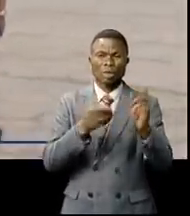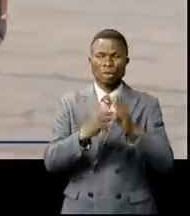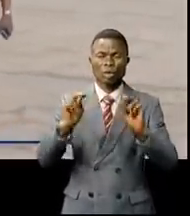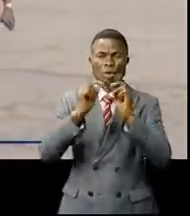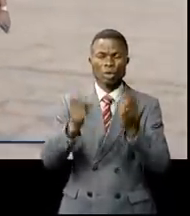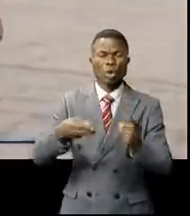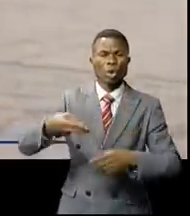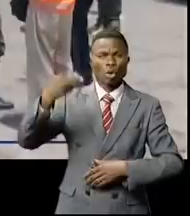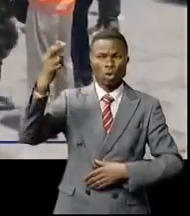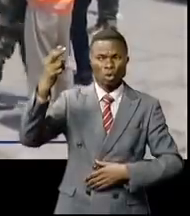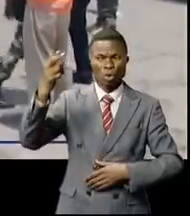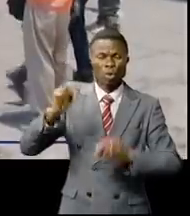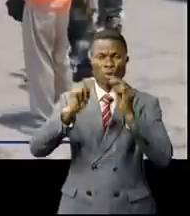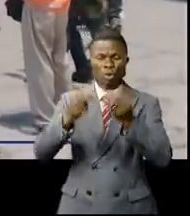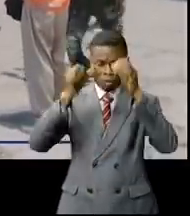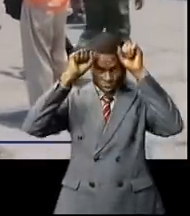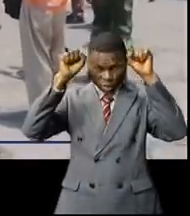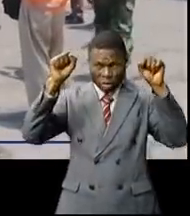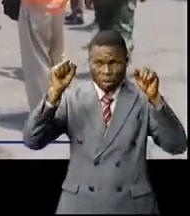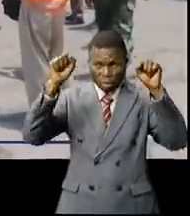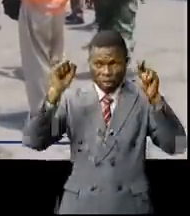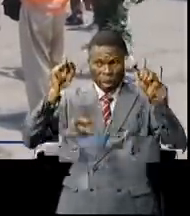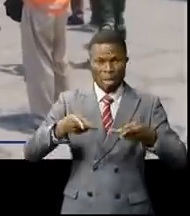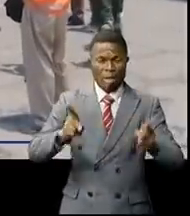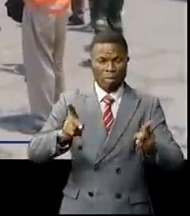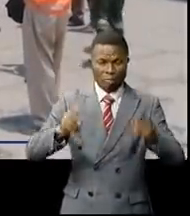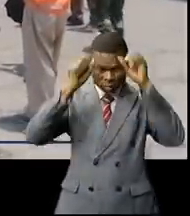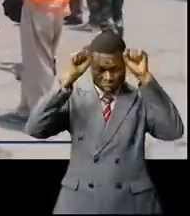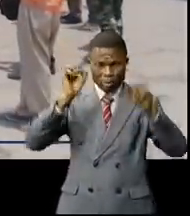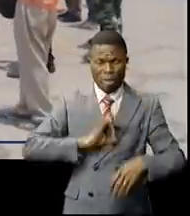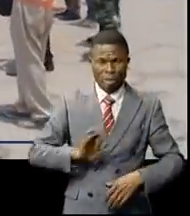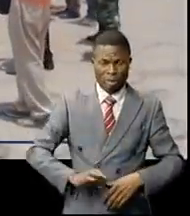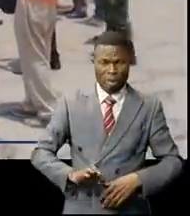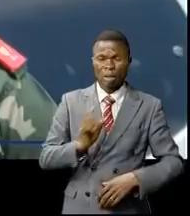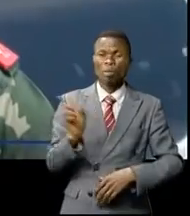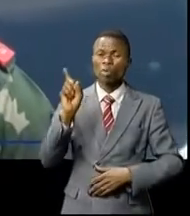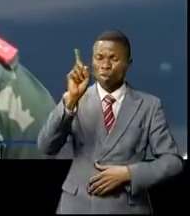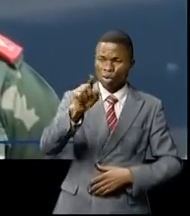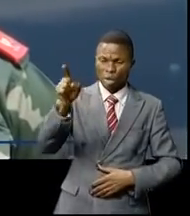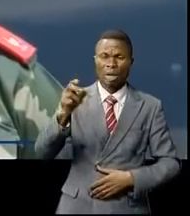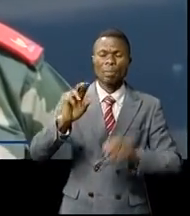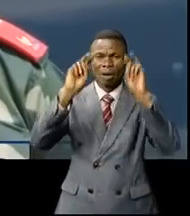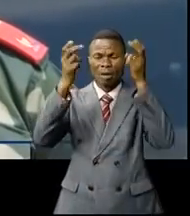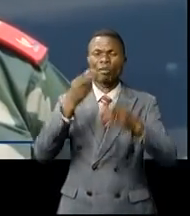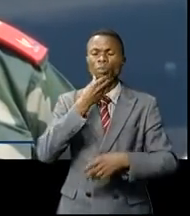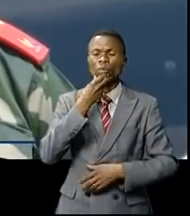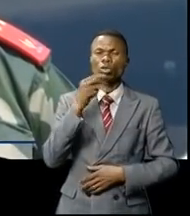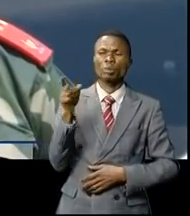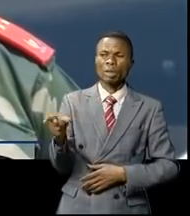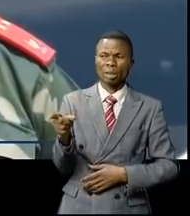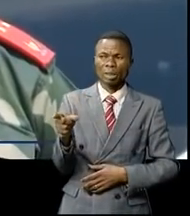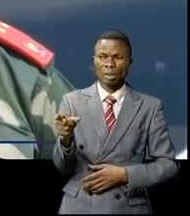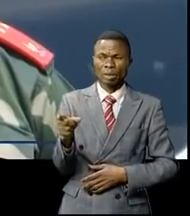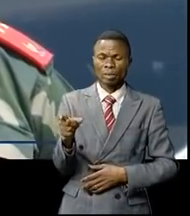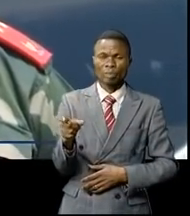de haut niveau 2 présidentielle sur instruction du président de la république sur militaire félix entend quitter l'ombre et les